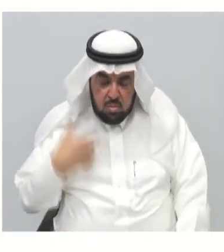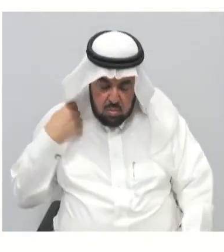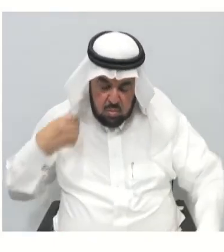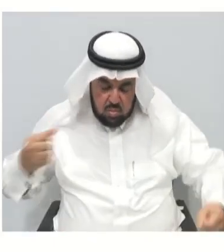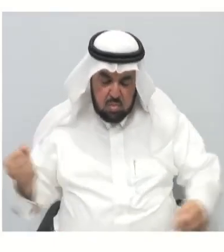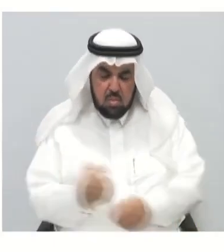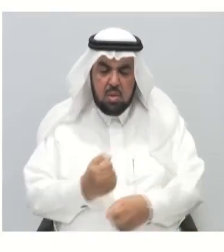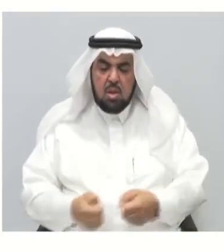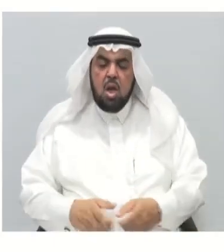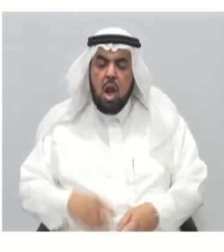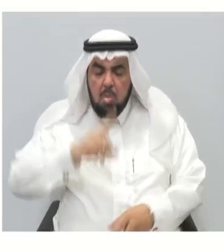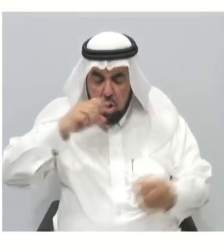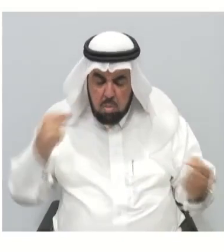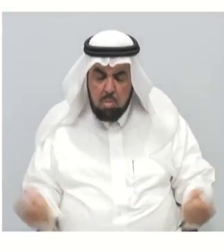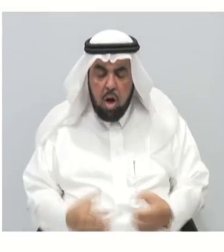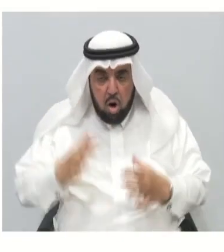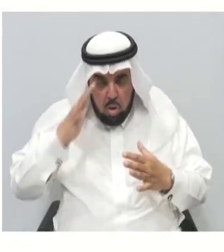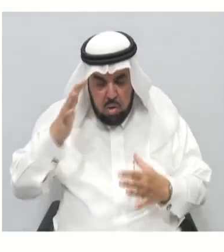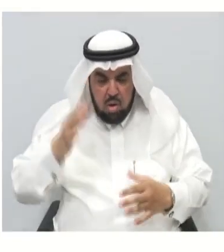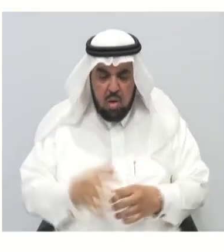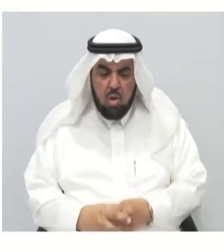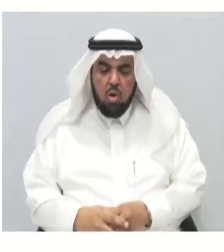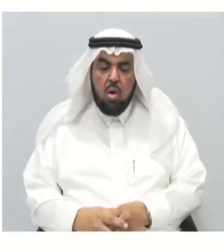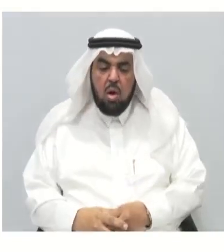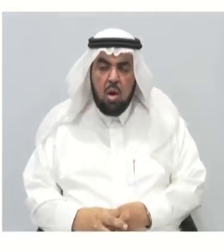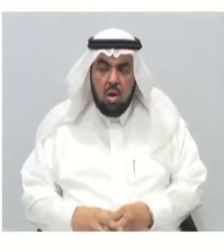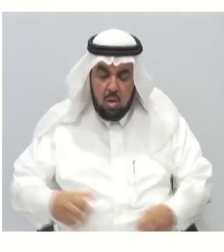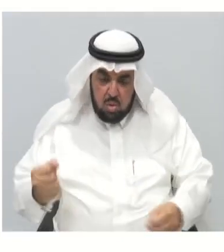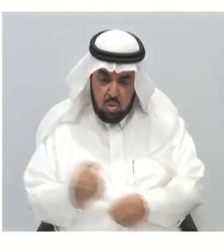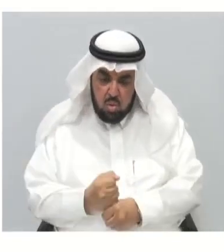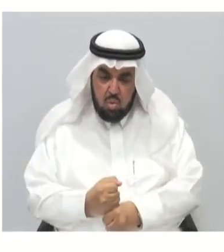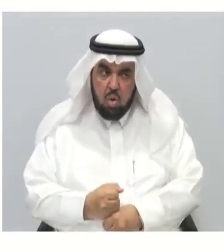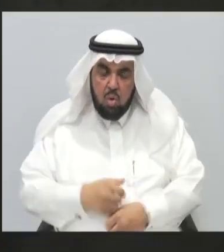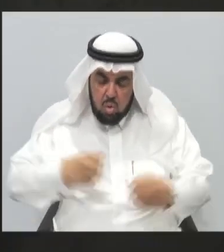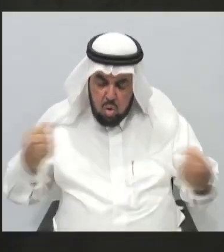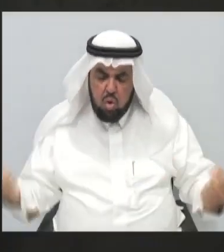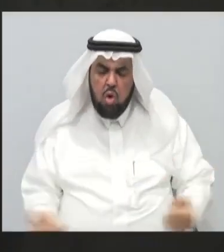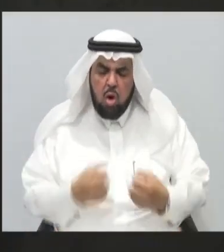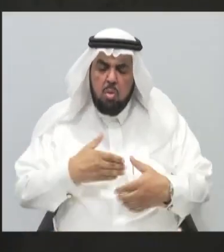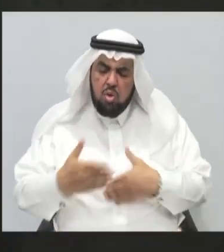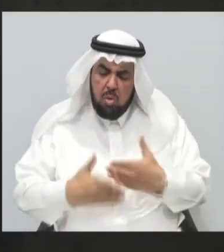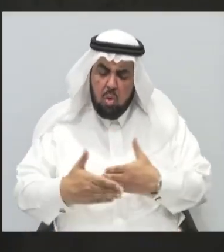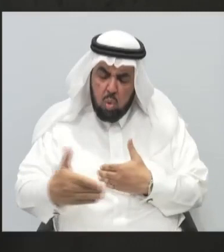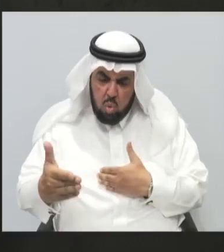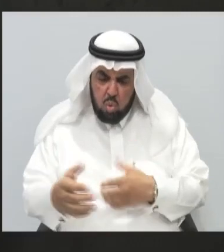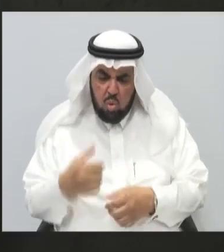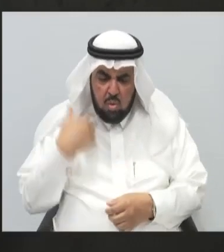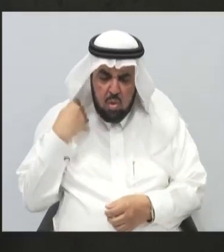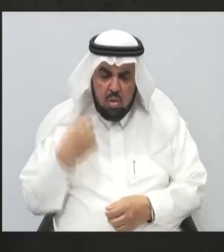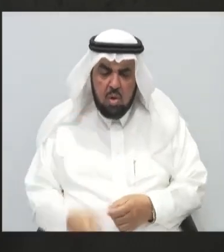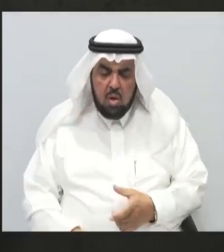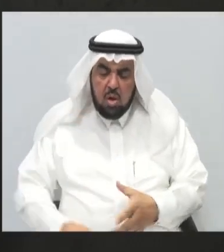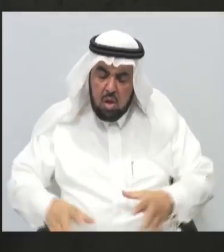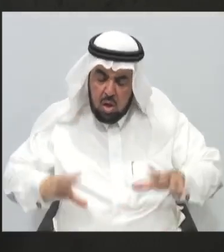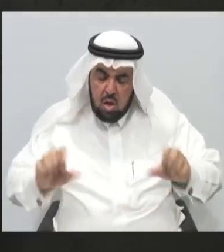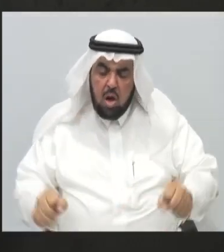استخدام الحاسب يحتاج الى مهاره علميه عمليه سوري ويحتاج الى تدريب وتدريب مستمر